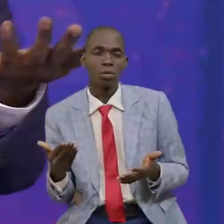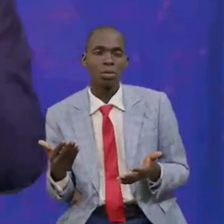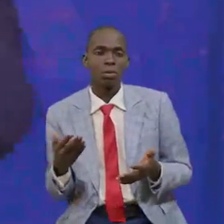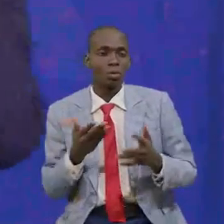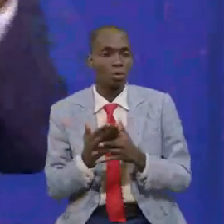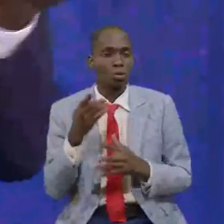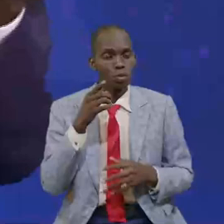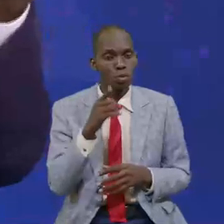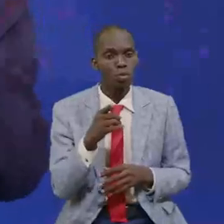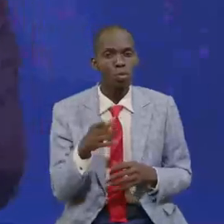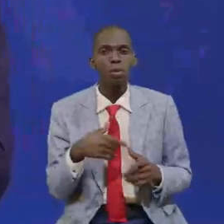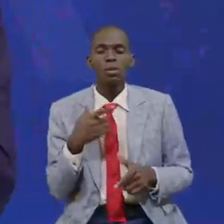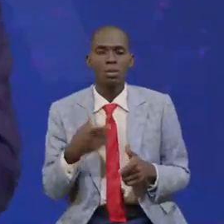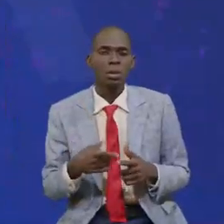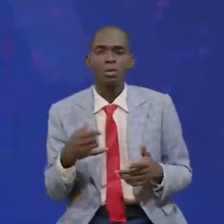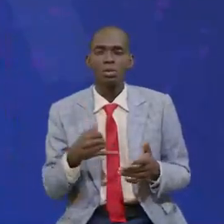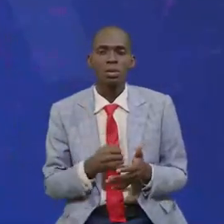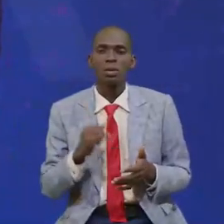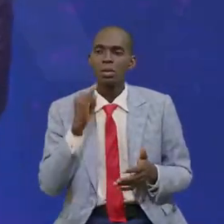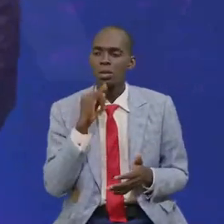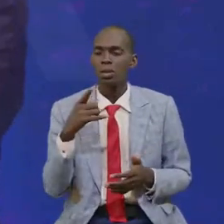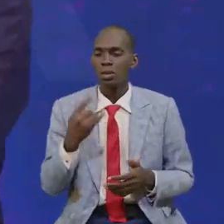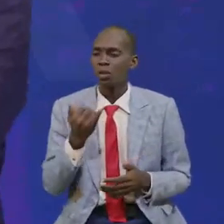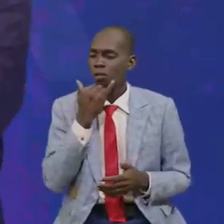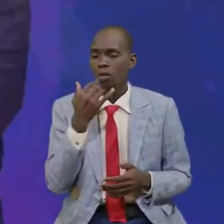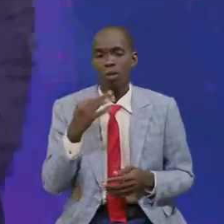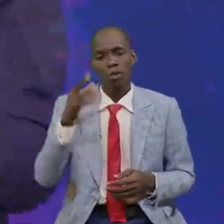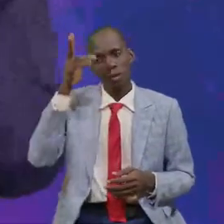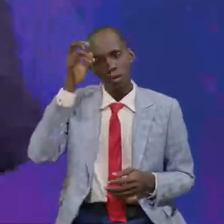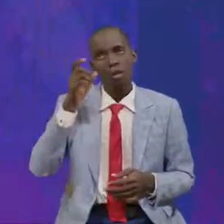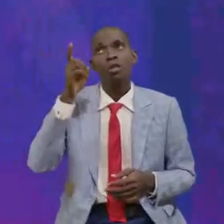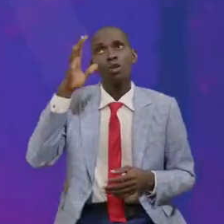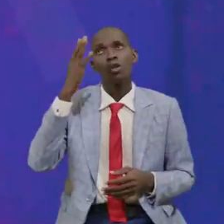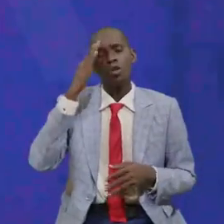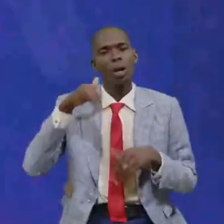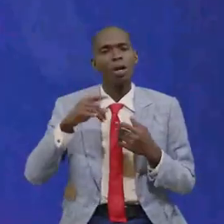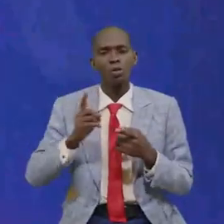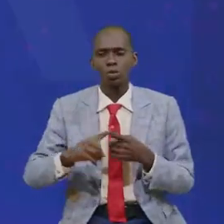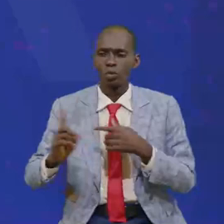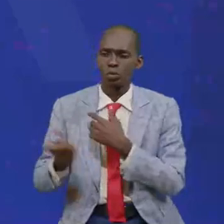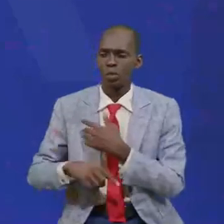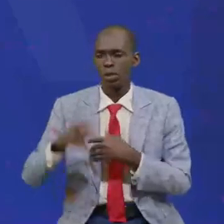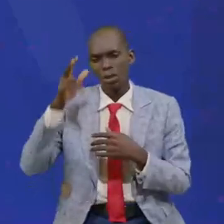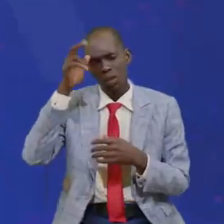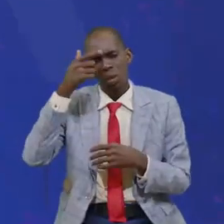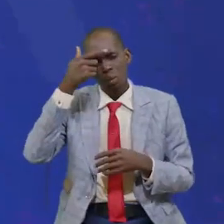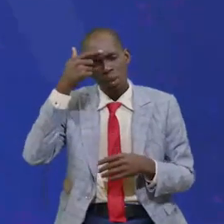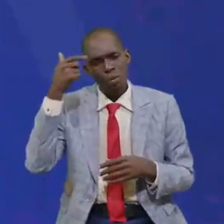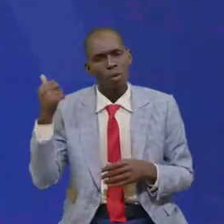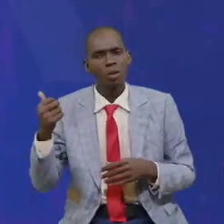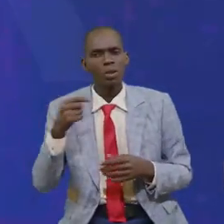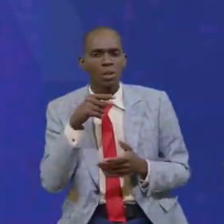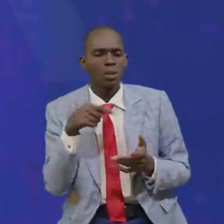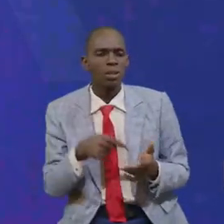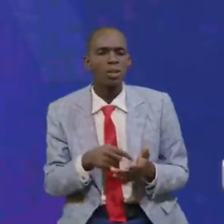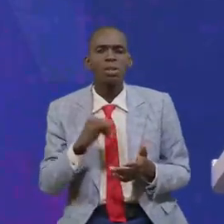ce n'est pas ta faute, ce n'est pas ma faute, c'est Satan. Dieu va gérer Satan tout seul. Mais parce que